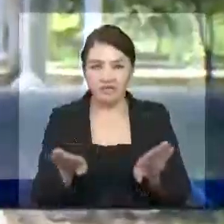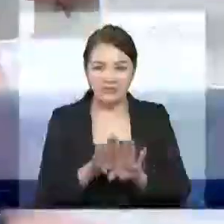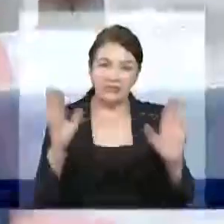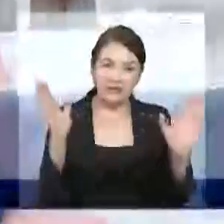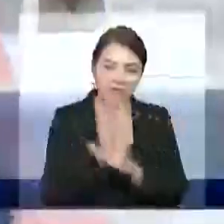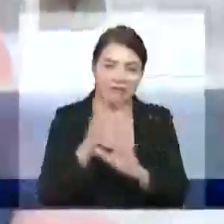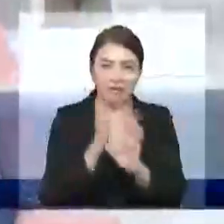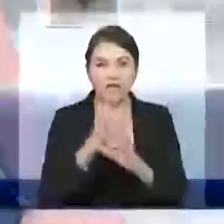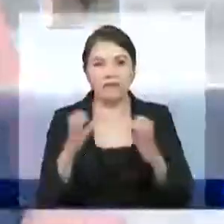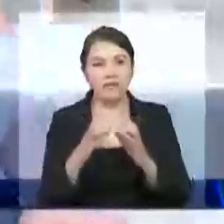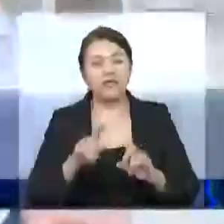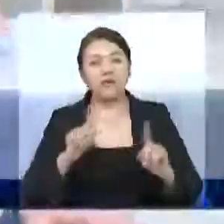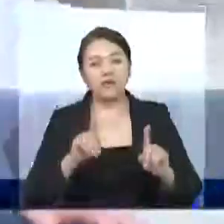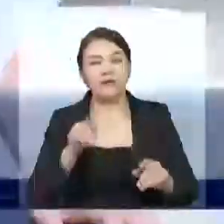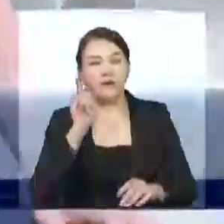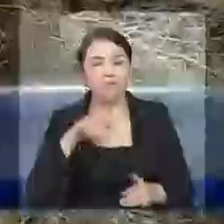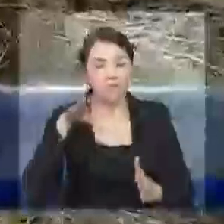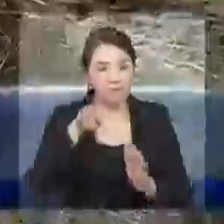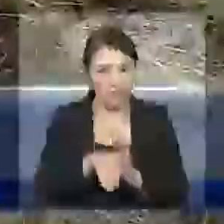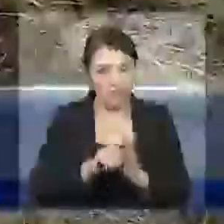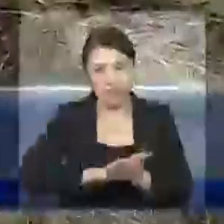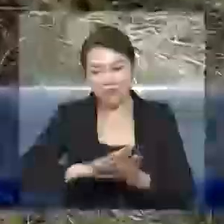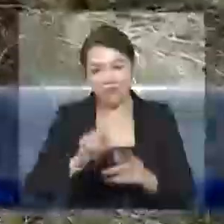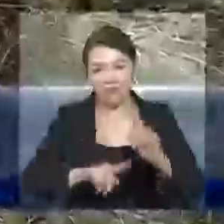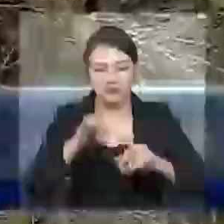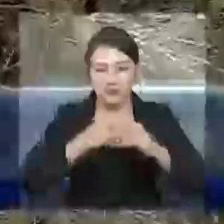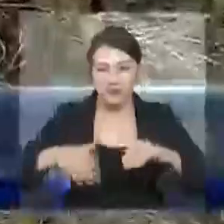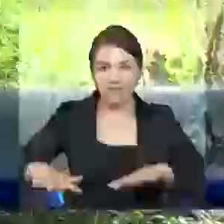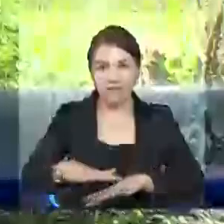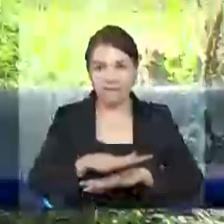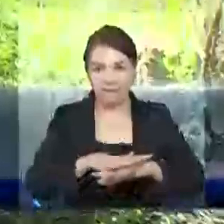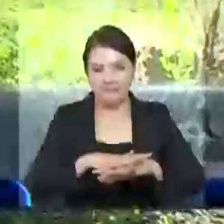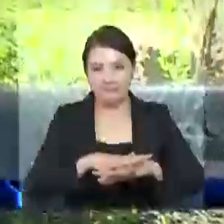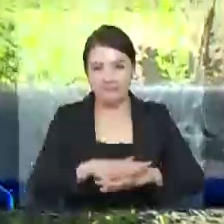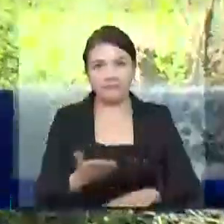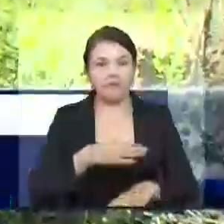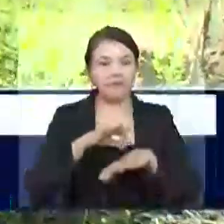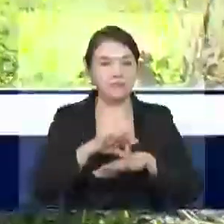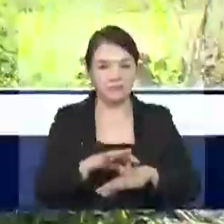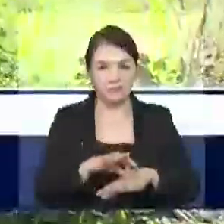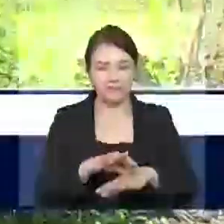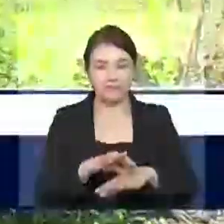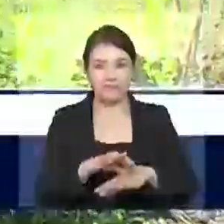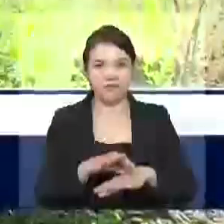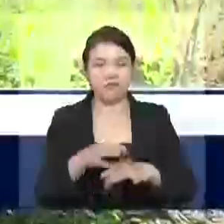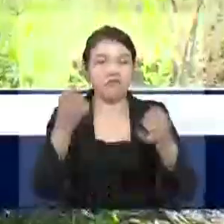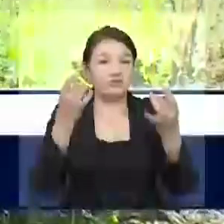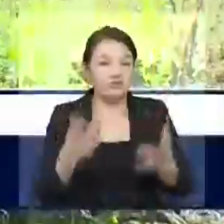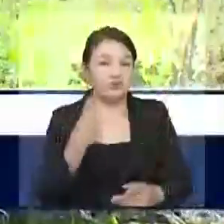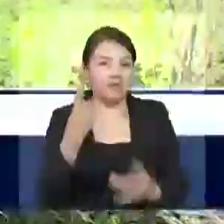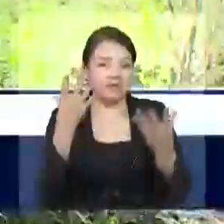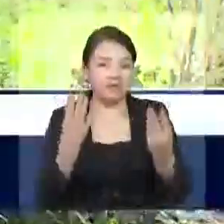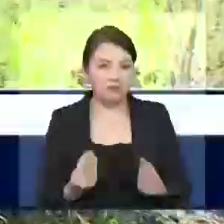экологических акций. Он подчеркнул, что молодежь вносит свой вклад в чистоту родного края. Мы проводим не просто